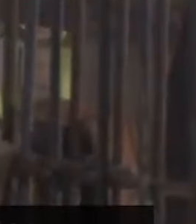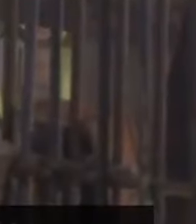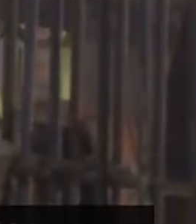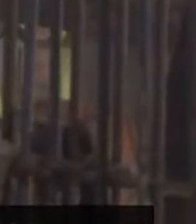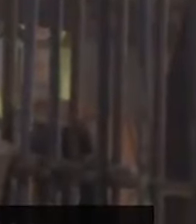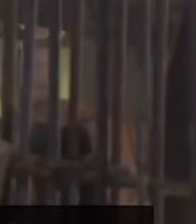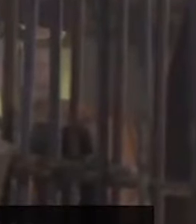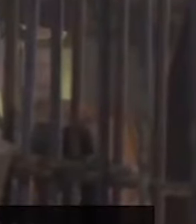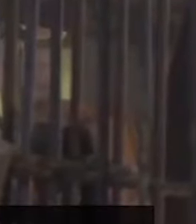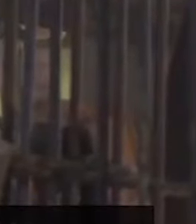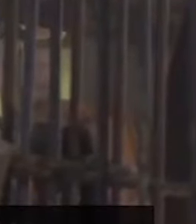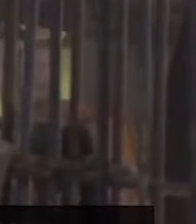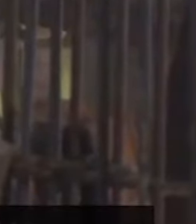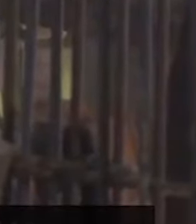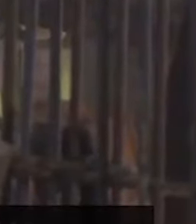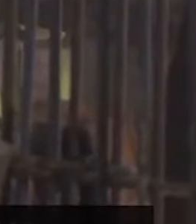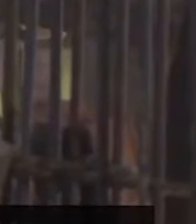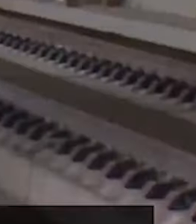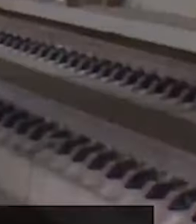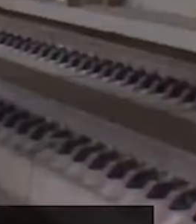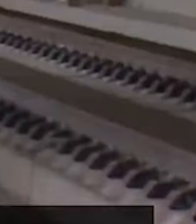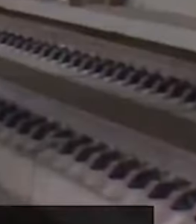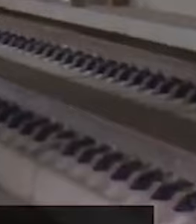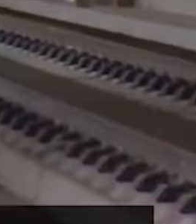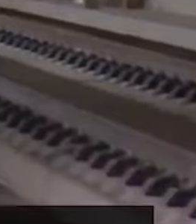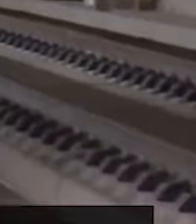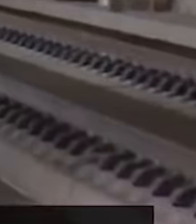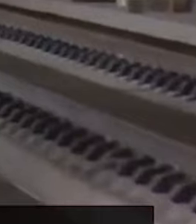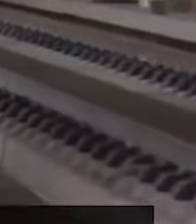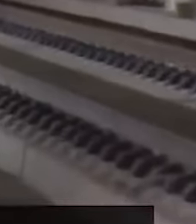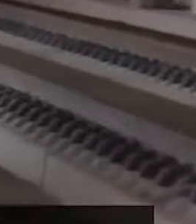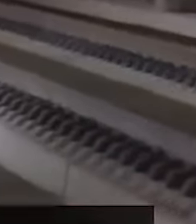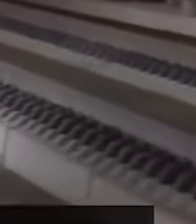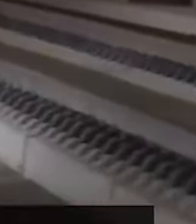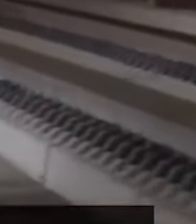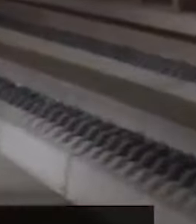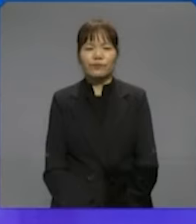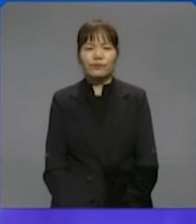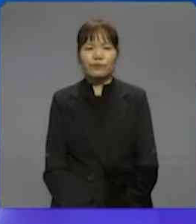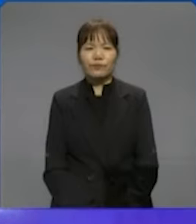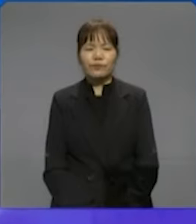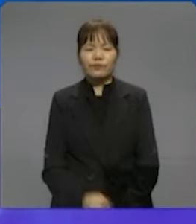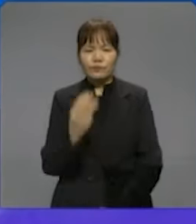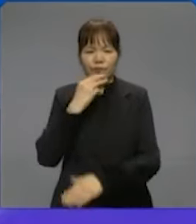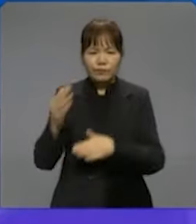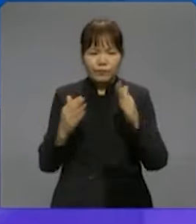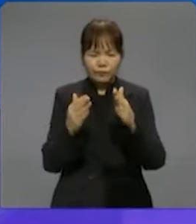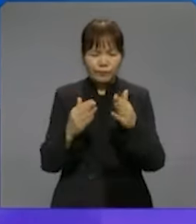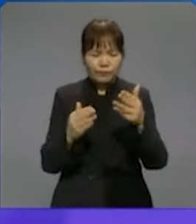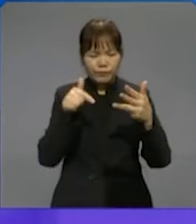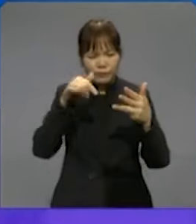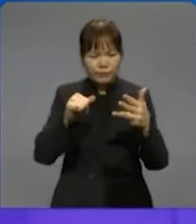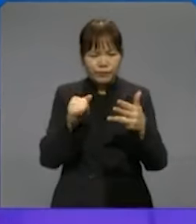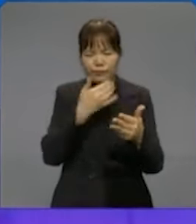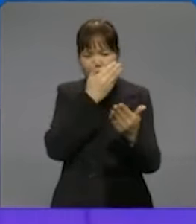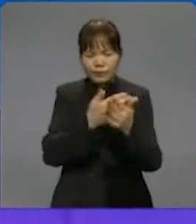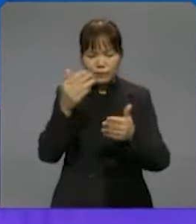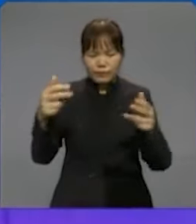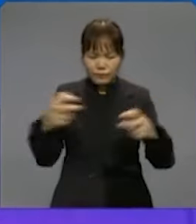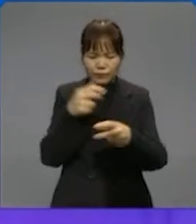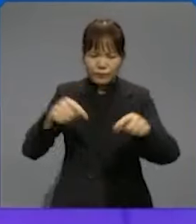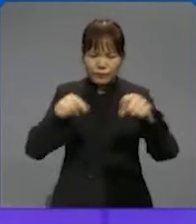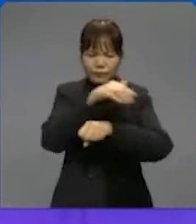거쳐 6월부터 운영에 들어갑니다. OBS 뉴스 정철호입니다. 경기도가 민선 8기 주요